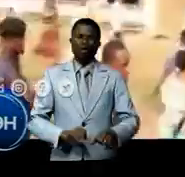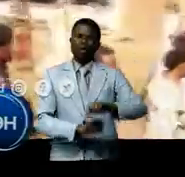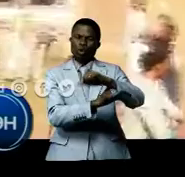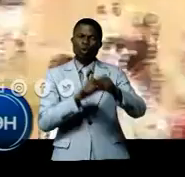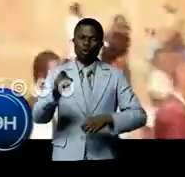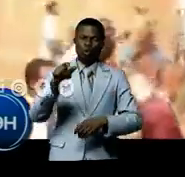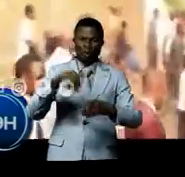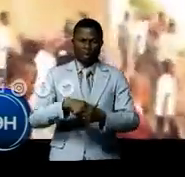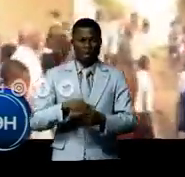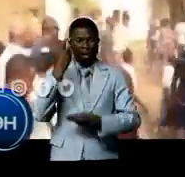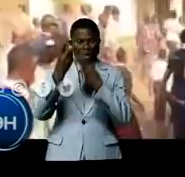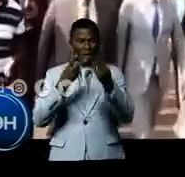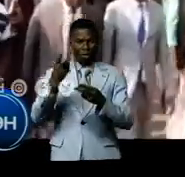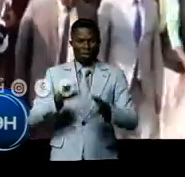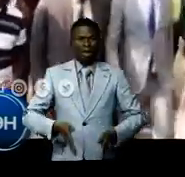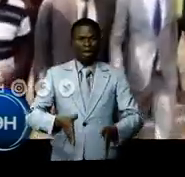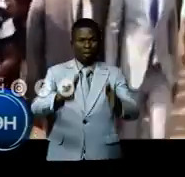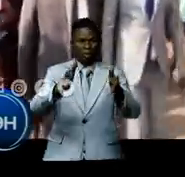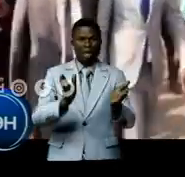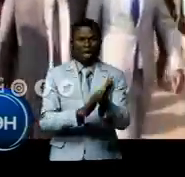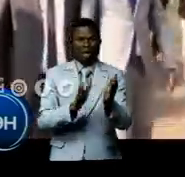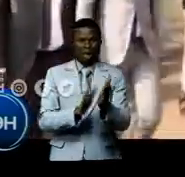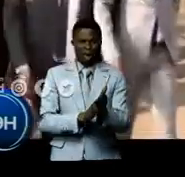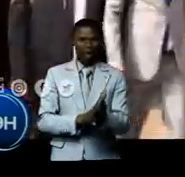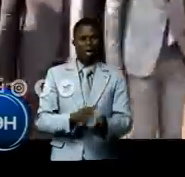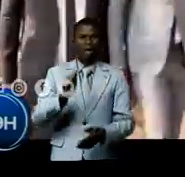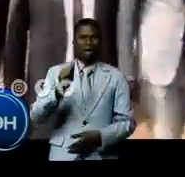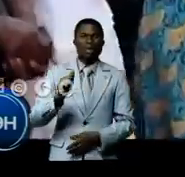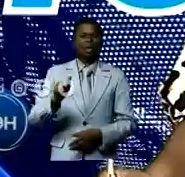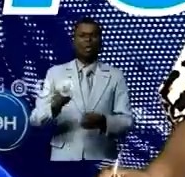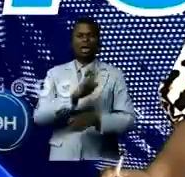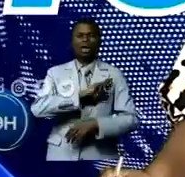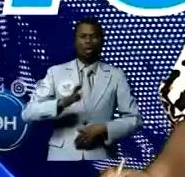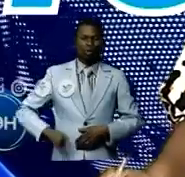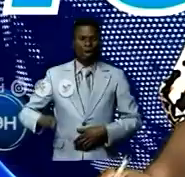tout au long de sa visite sur les sites du complexe Athénée Royal de Kananga.